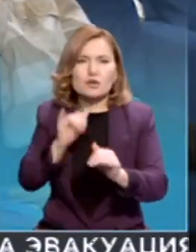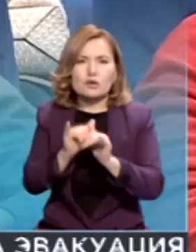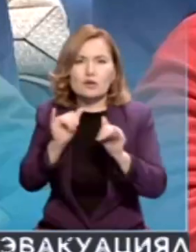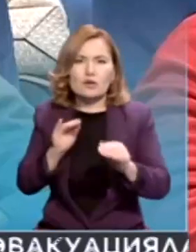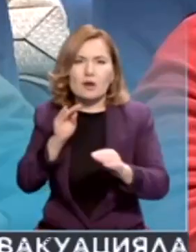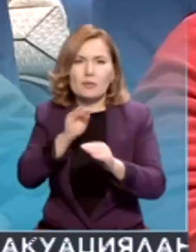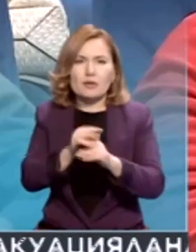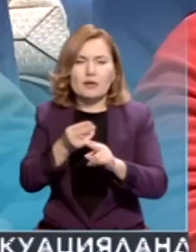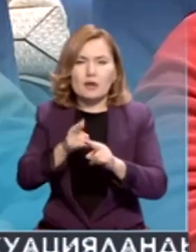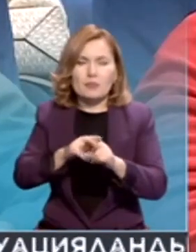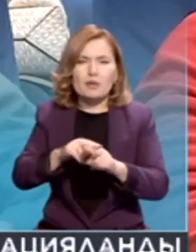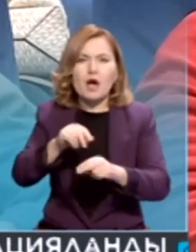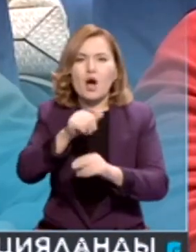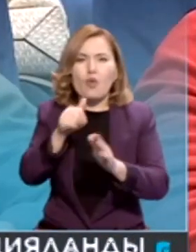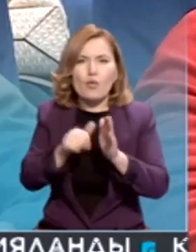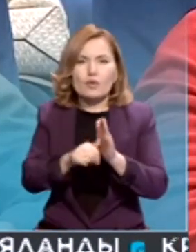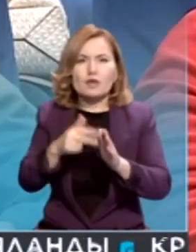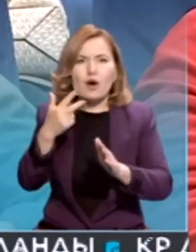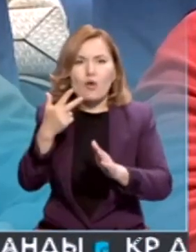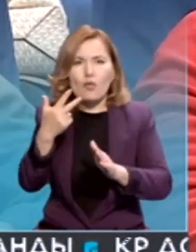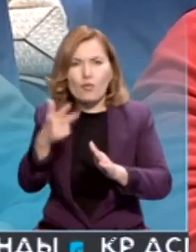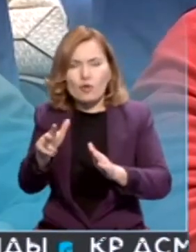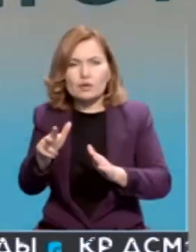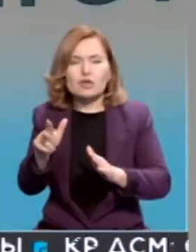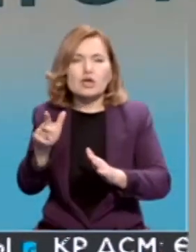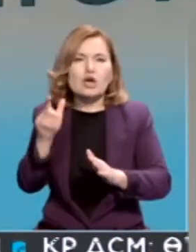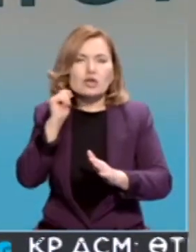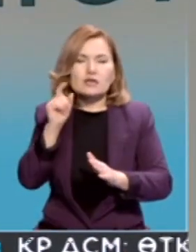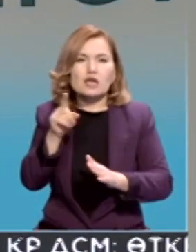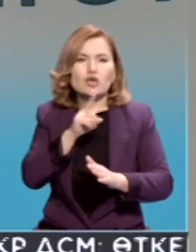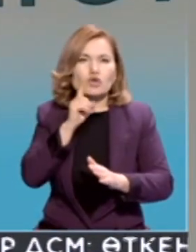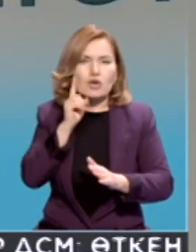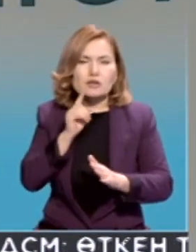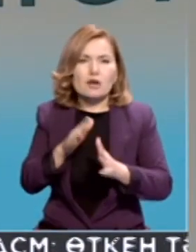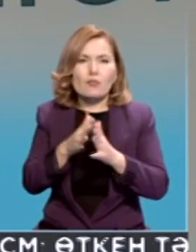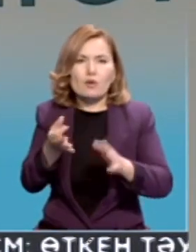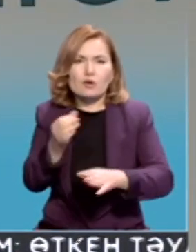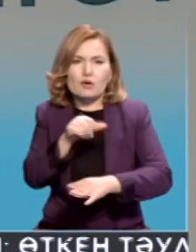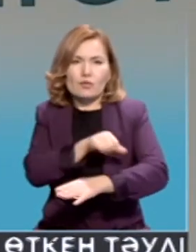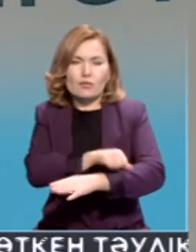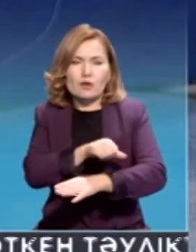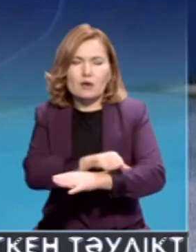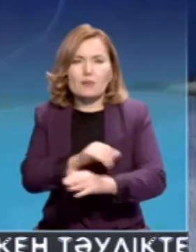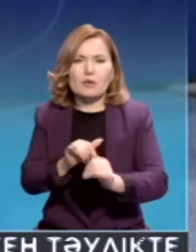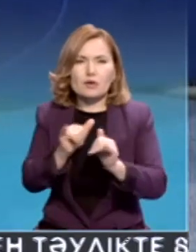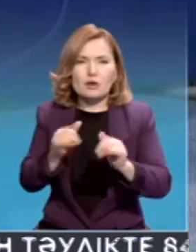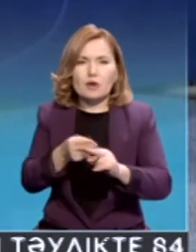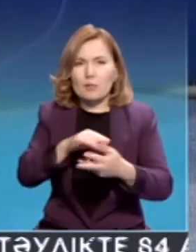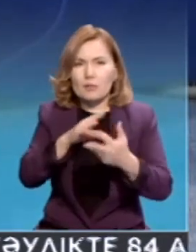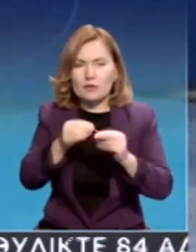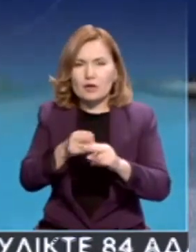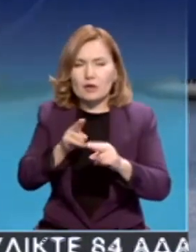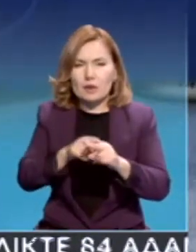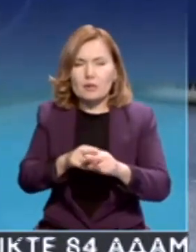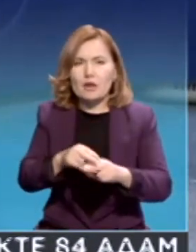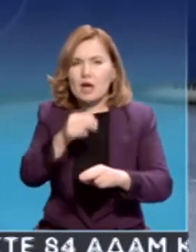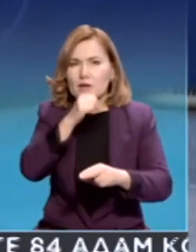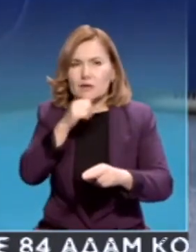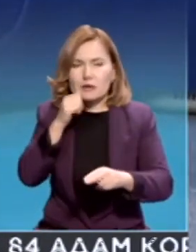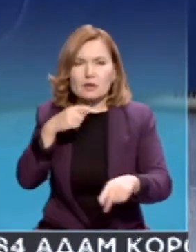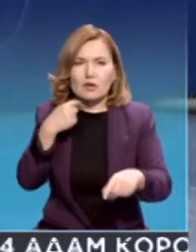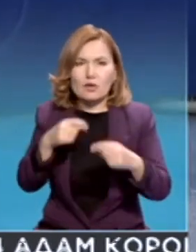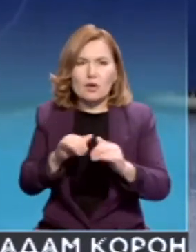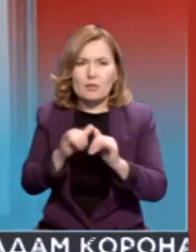көбейген. Олар негізінен 16-30 жас аралығындағы жастар. Сонымен бірге нашақорлыққа салынғандардан бөлек оны тарату жағдайы да белең